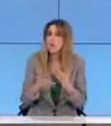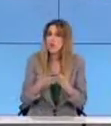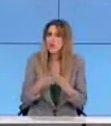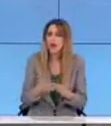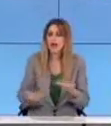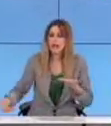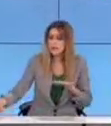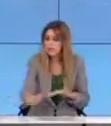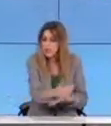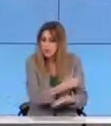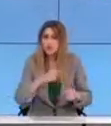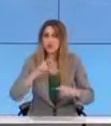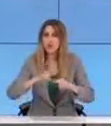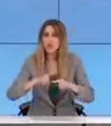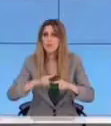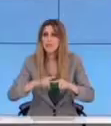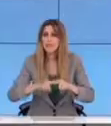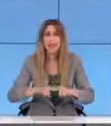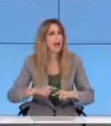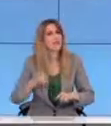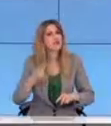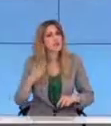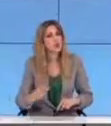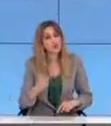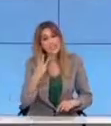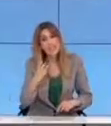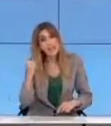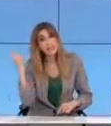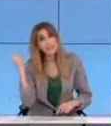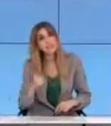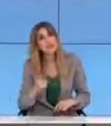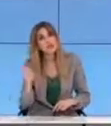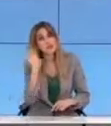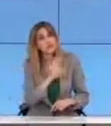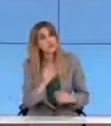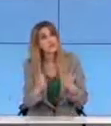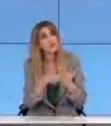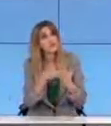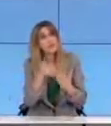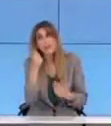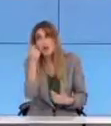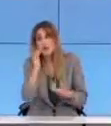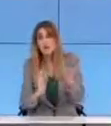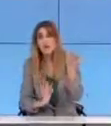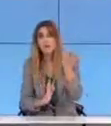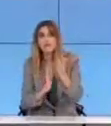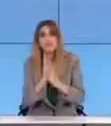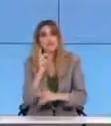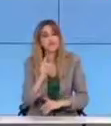πολλαπλασιαστικά ωφέλη που παράγει να ανέλθει στο 30%. Επομένως,